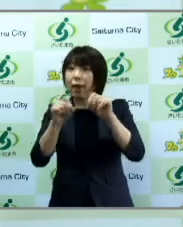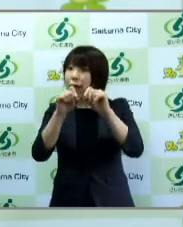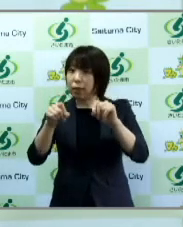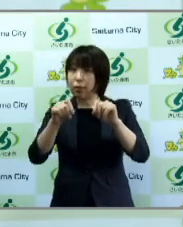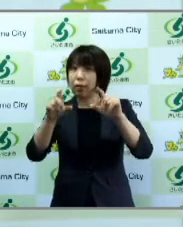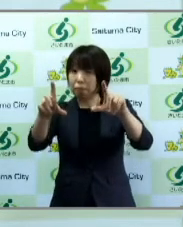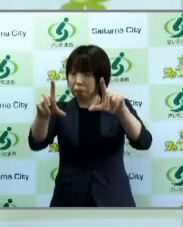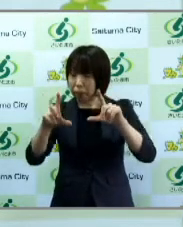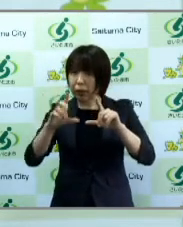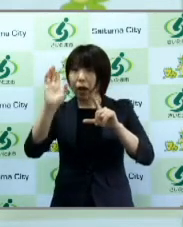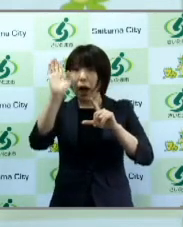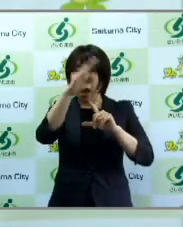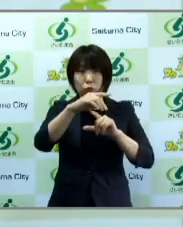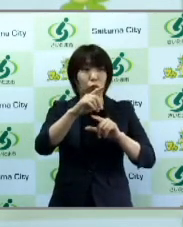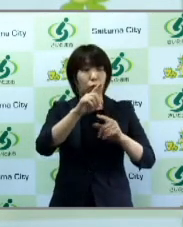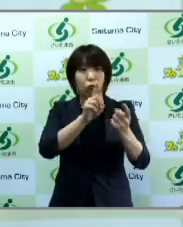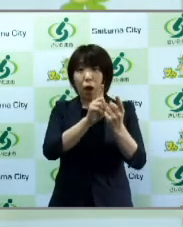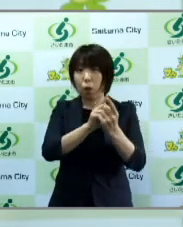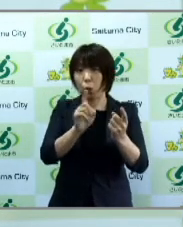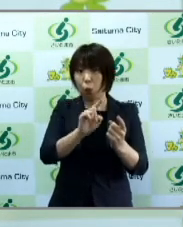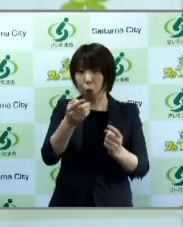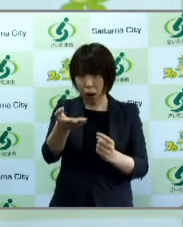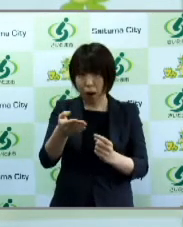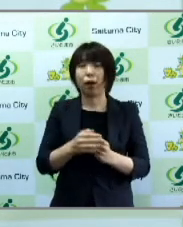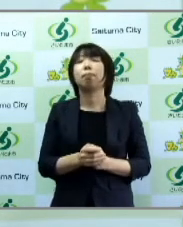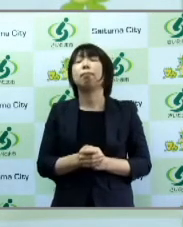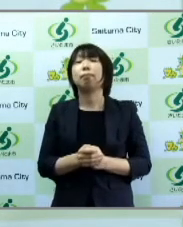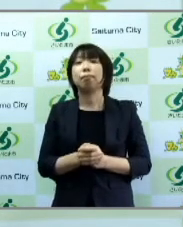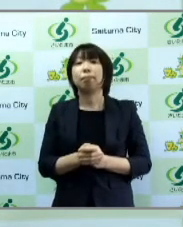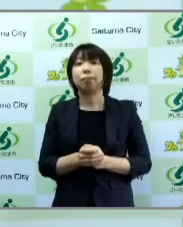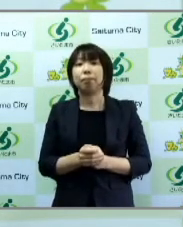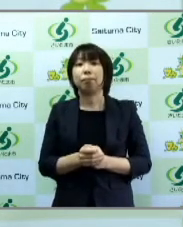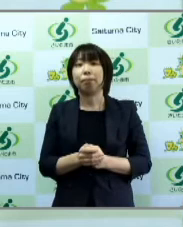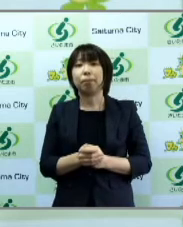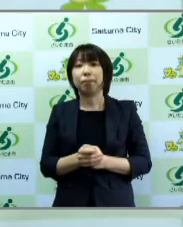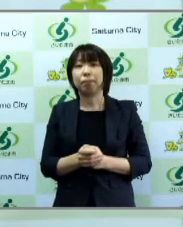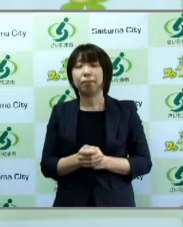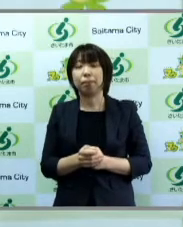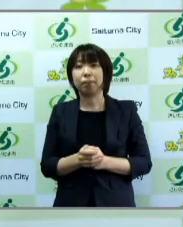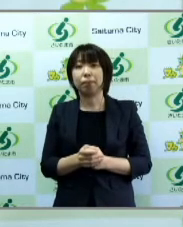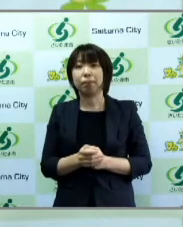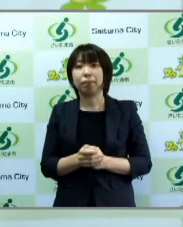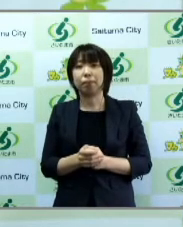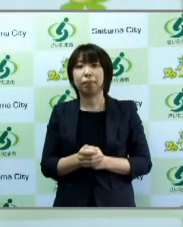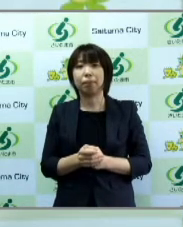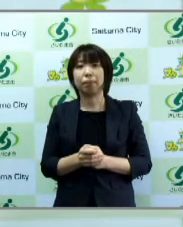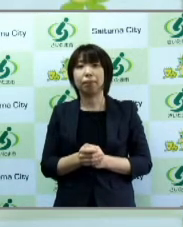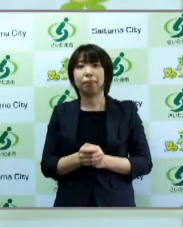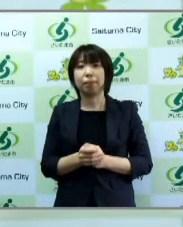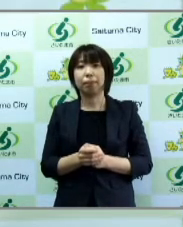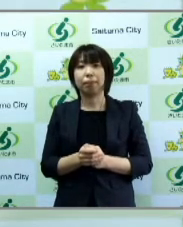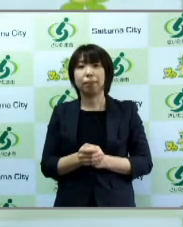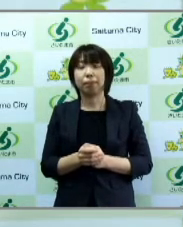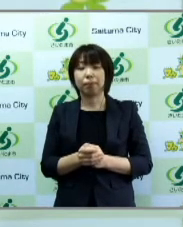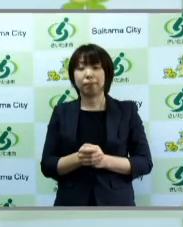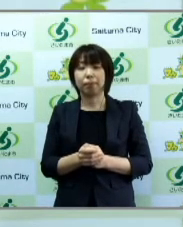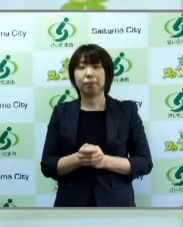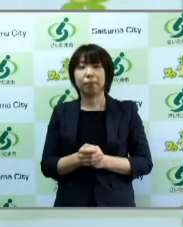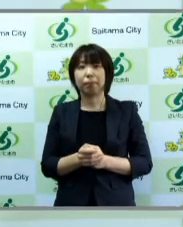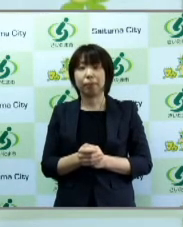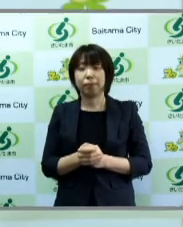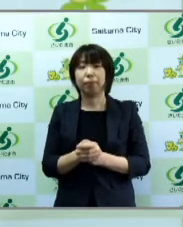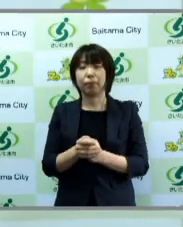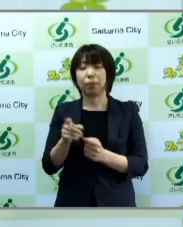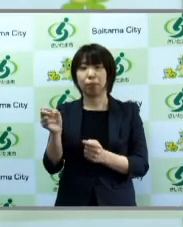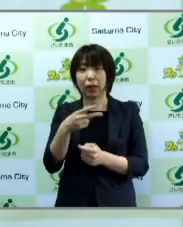つあと周知内いろいろここに書いてあるよりガイドラインに即